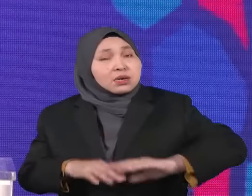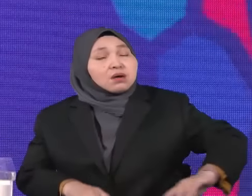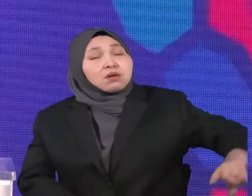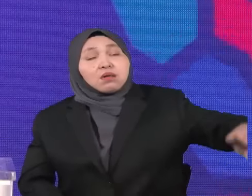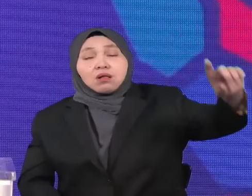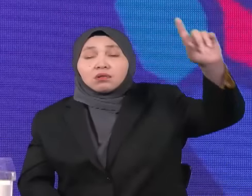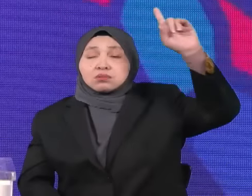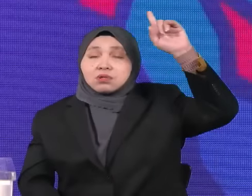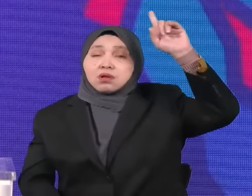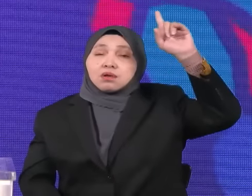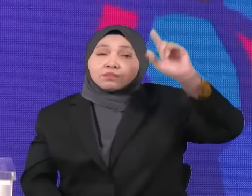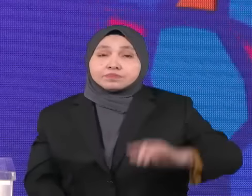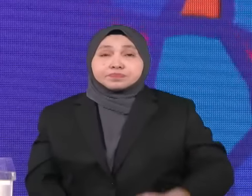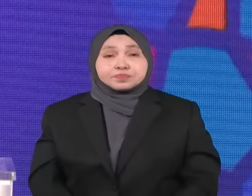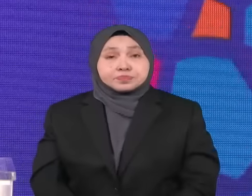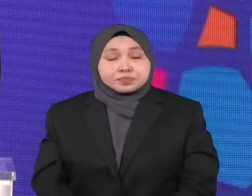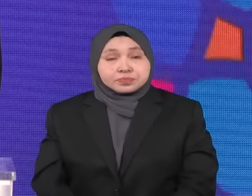kathira